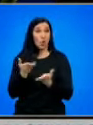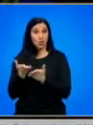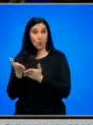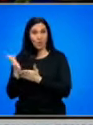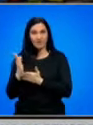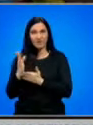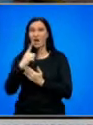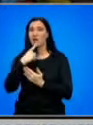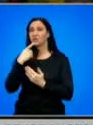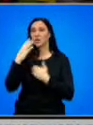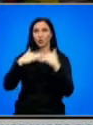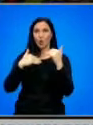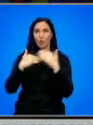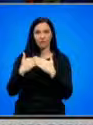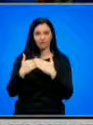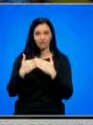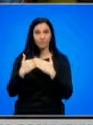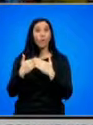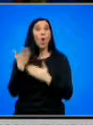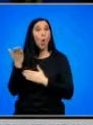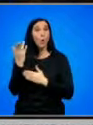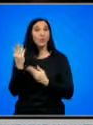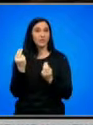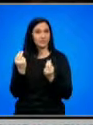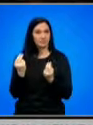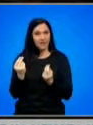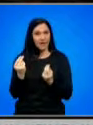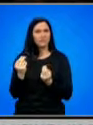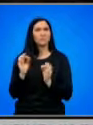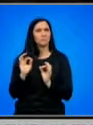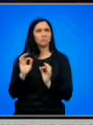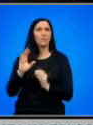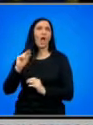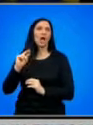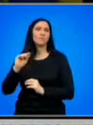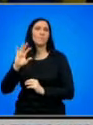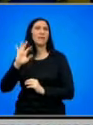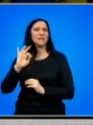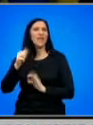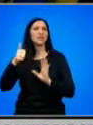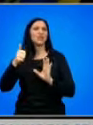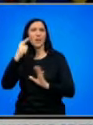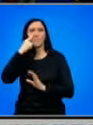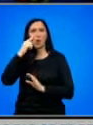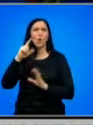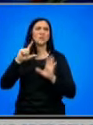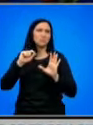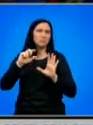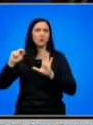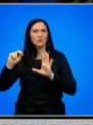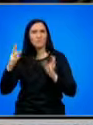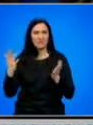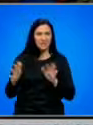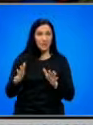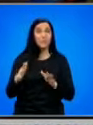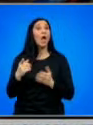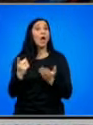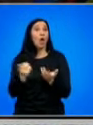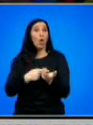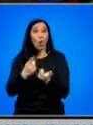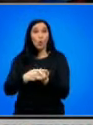за самото строителство. От тези средства, да кажем от 50 или 60 милиона или 70-80,